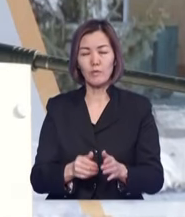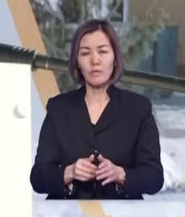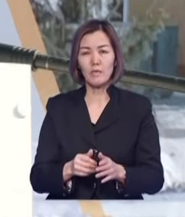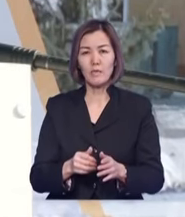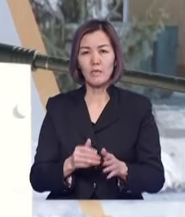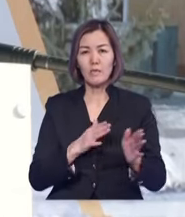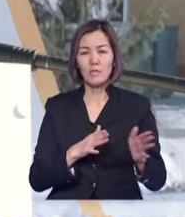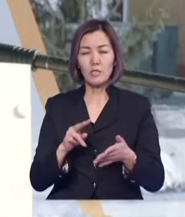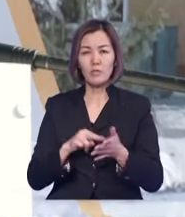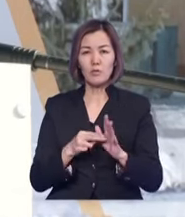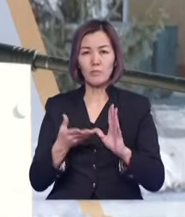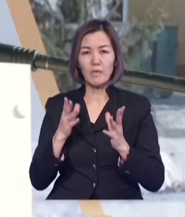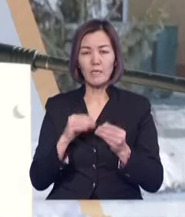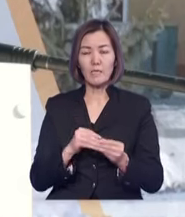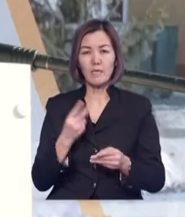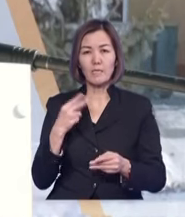Кешенді жоспарға сәйкес